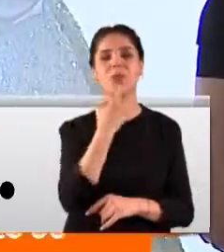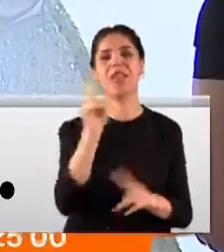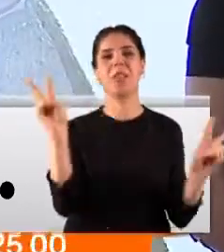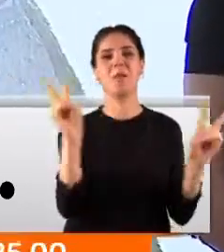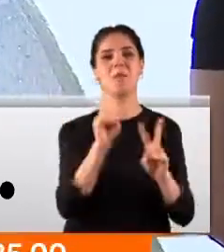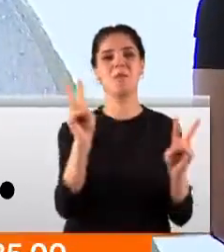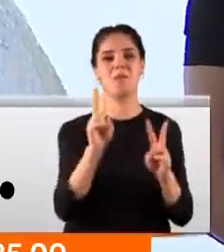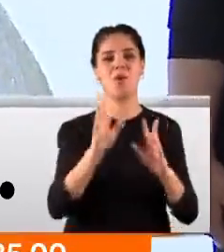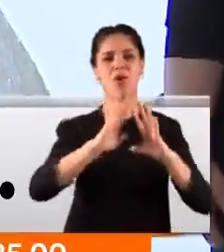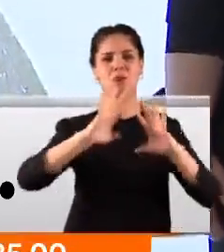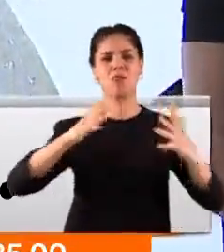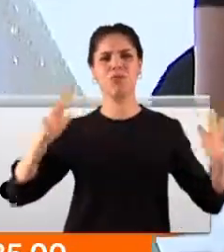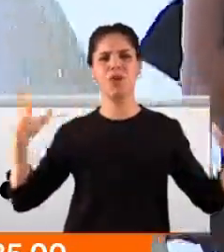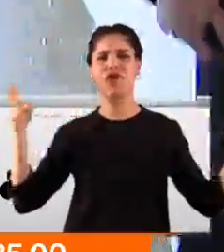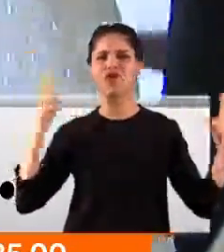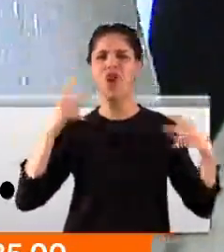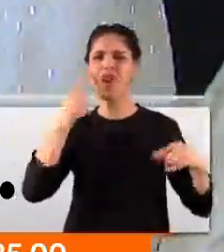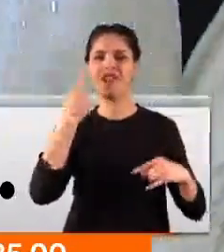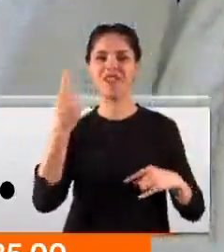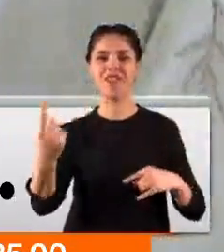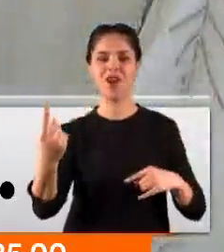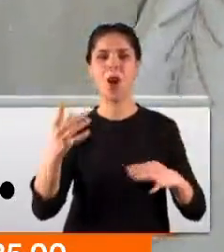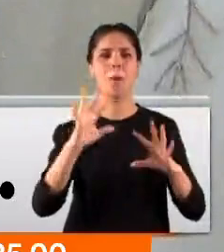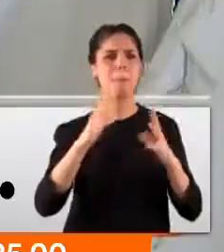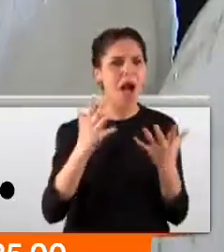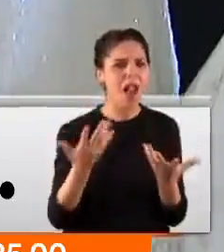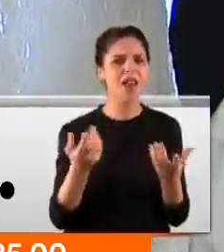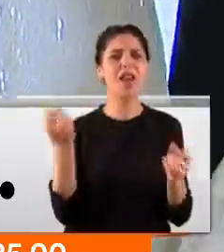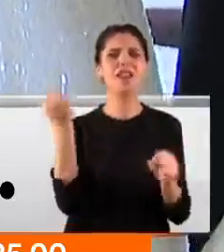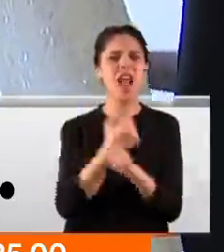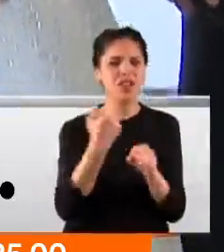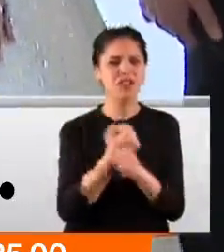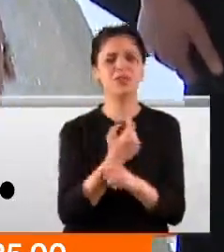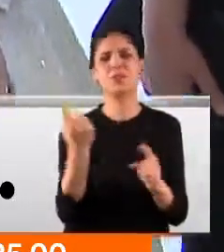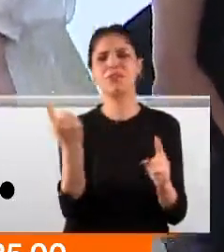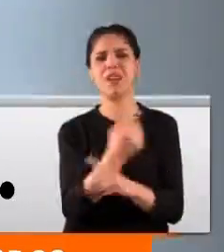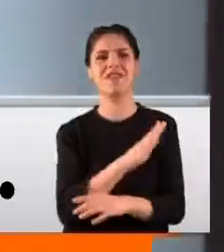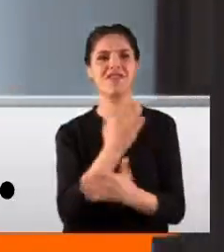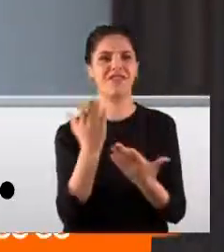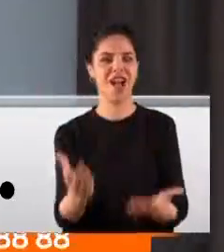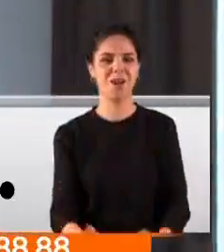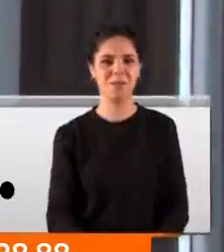modası daha gösterişli gelinlikler. Işıltılı ve taşlı gelinlikler.